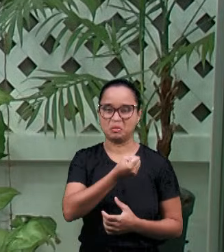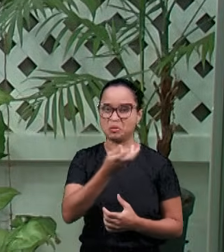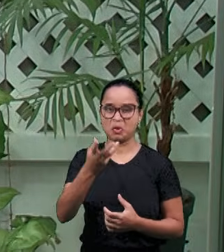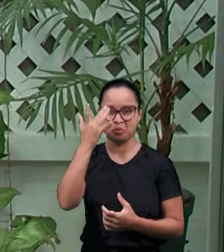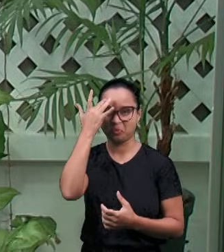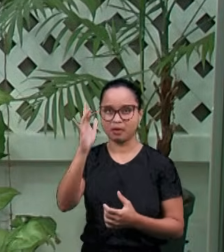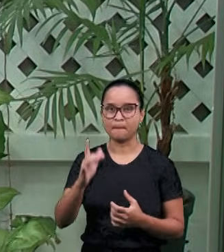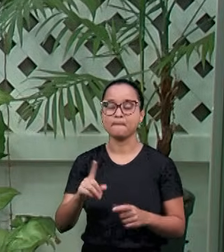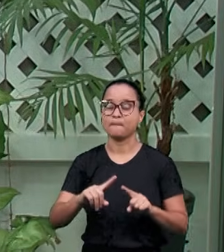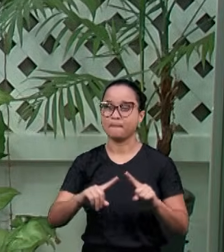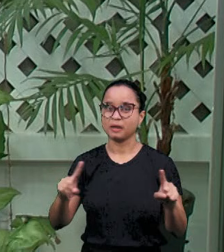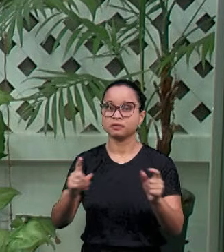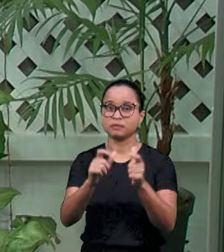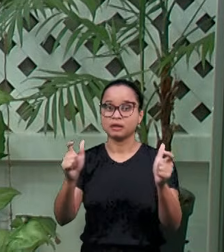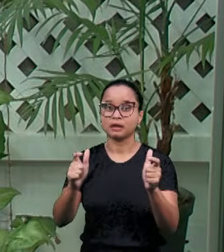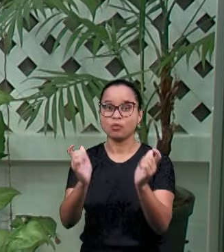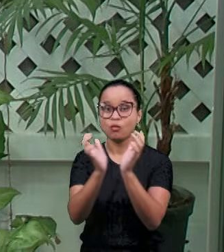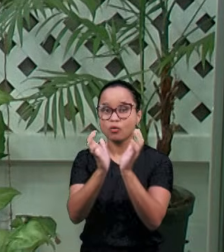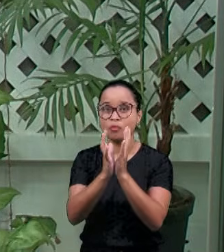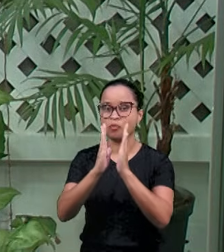partie de ce groupe de prière.